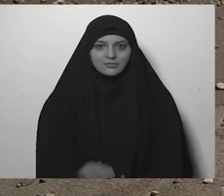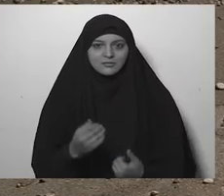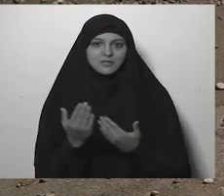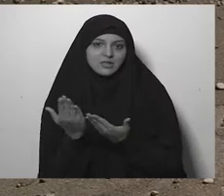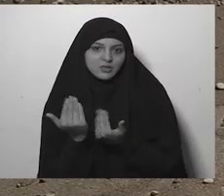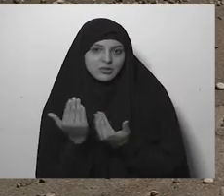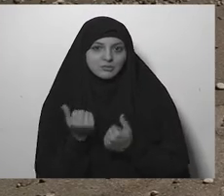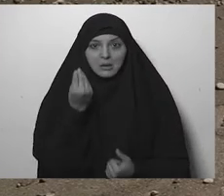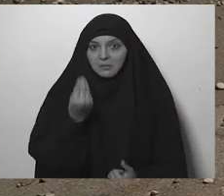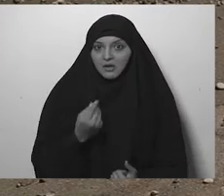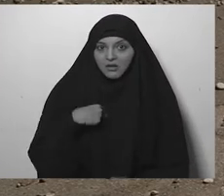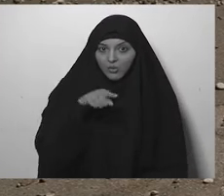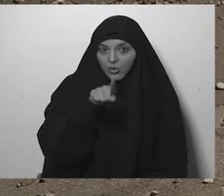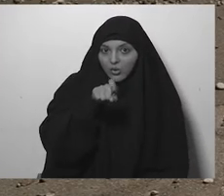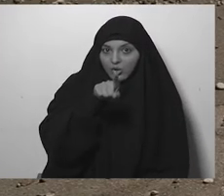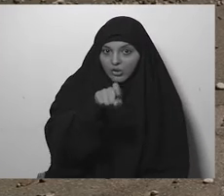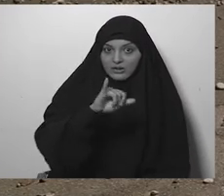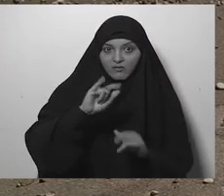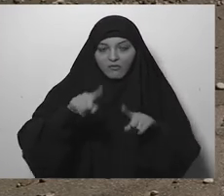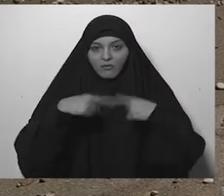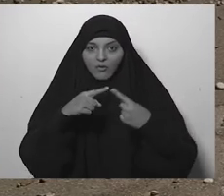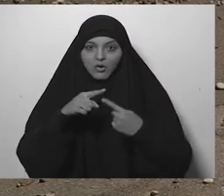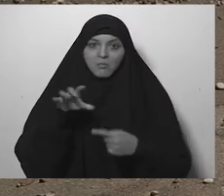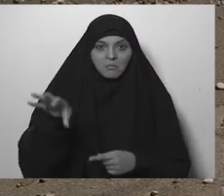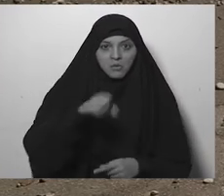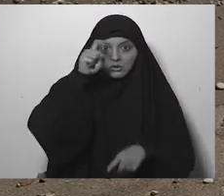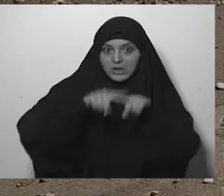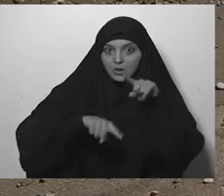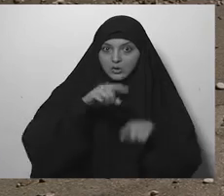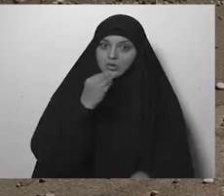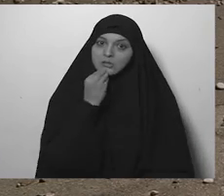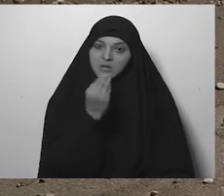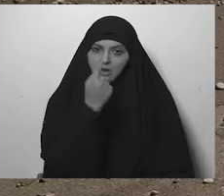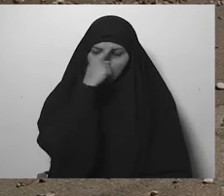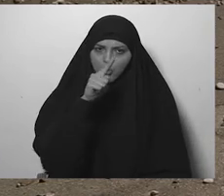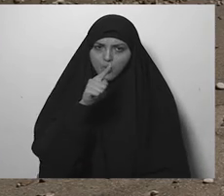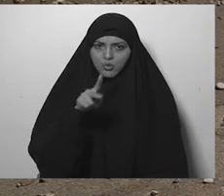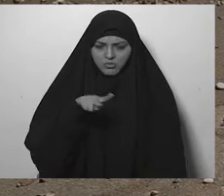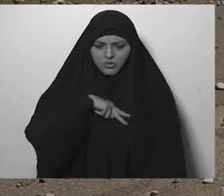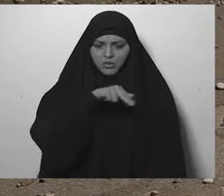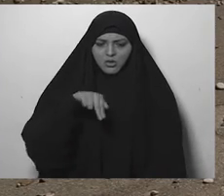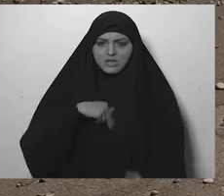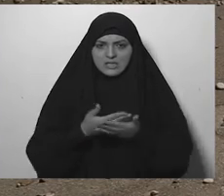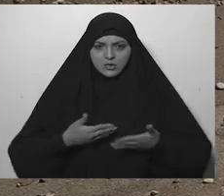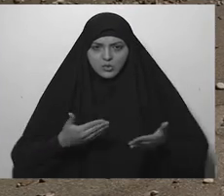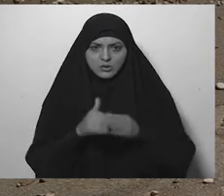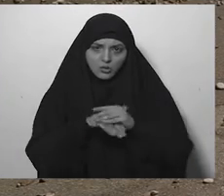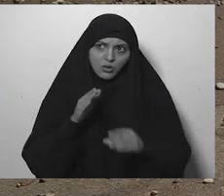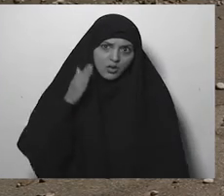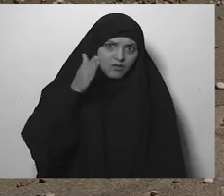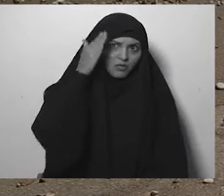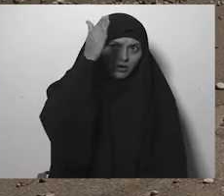J'espère bien que ces enquêtes-là, ils vont porter quelque chose de bien pour notre situation dans l'avenir.